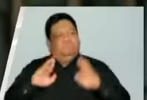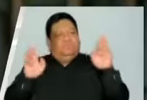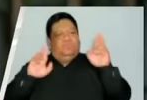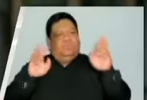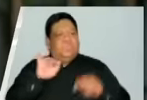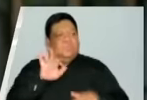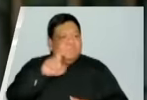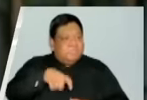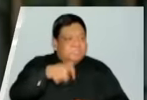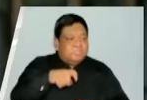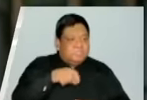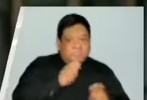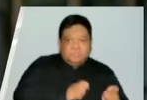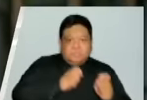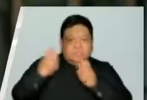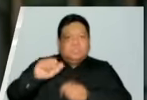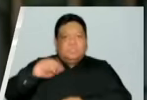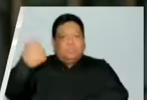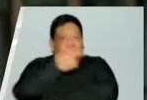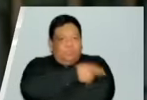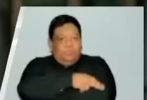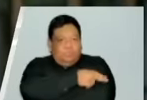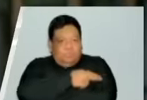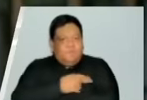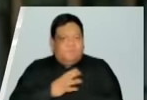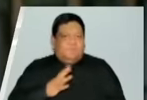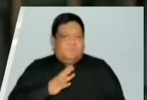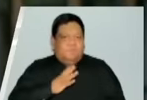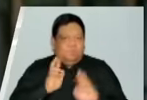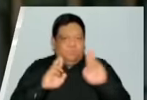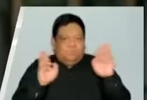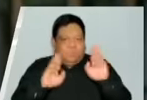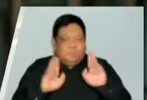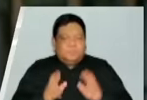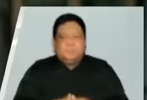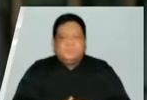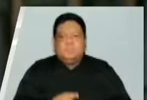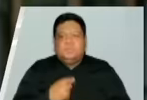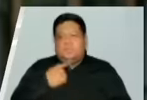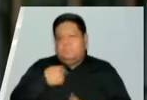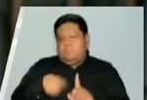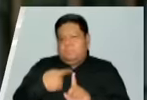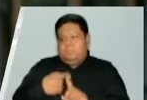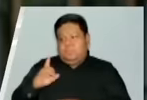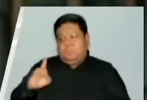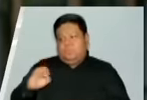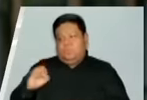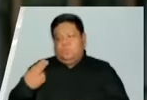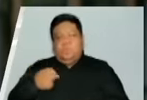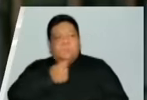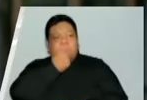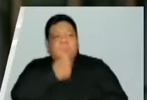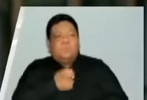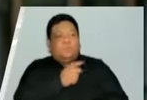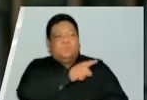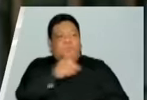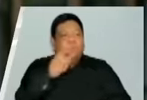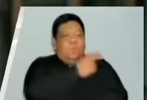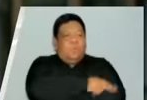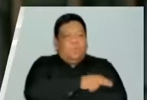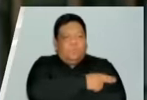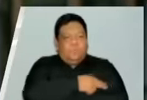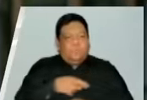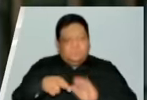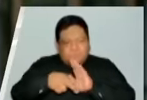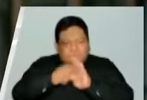sa PGH at inatasan na rin ng DOH ang lahat ng mga ospital na i-review yung kanilang mga fire evacuation